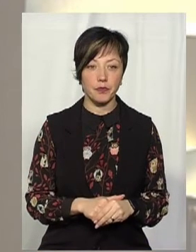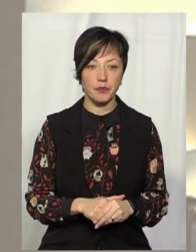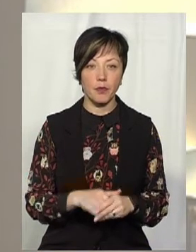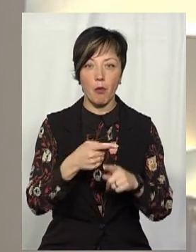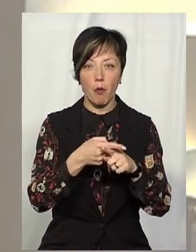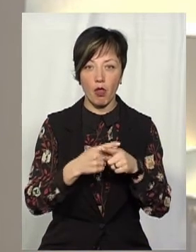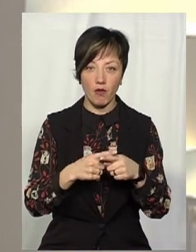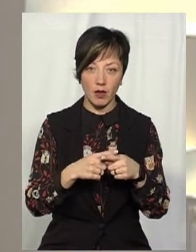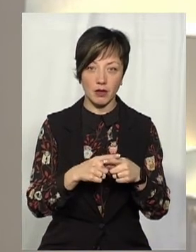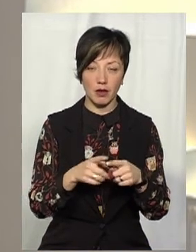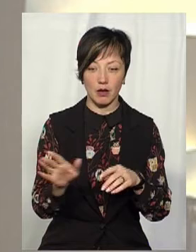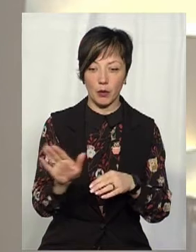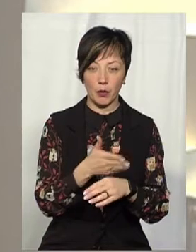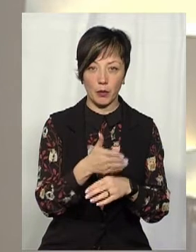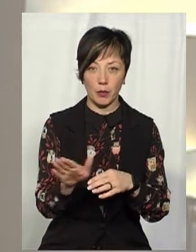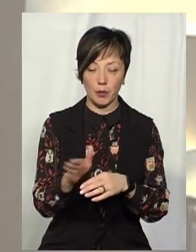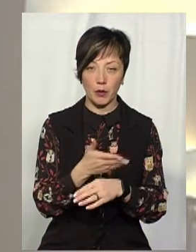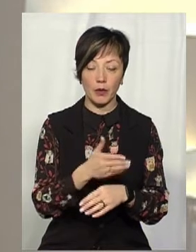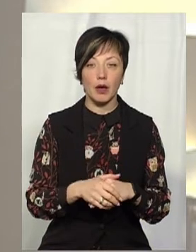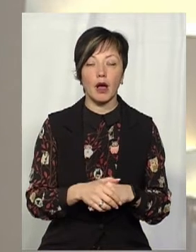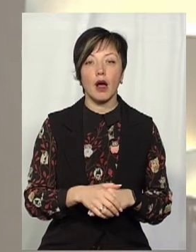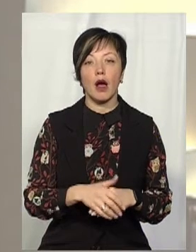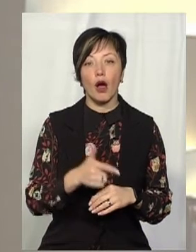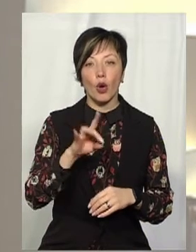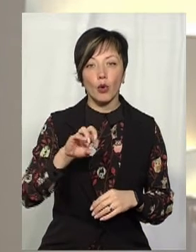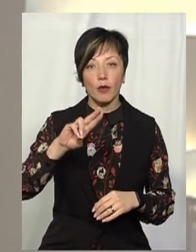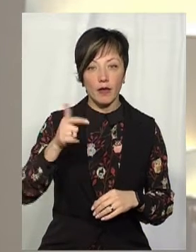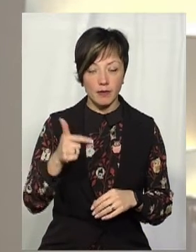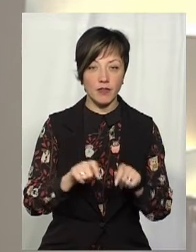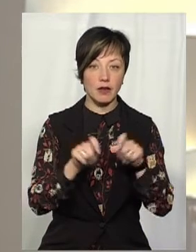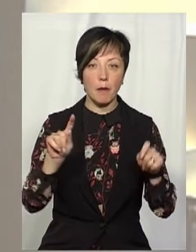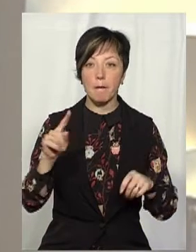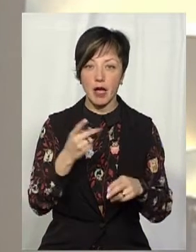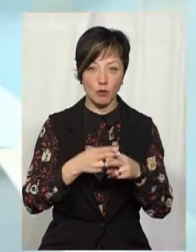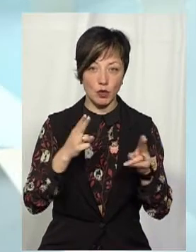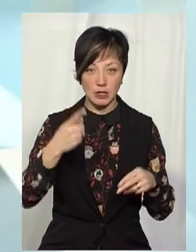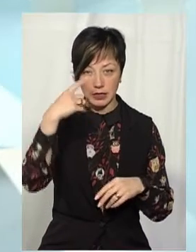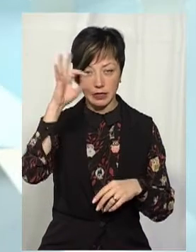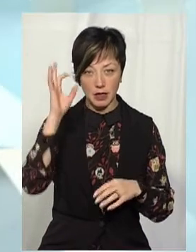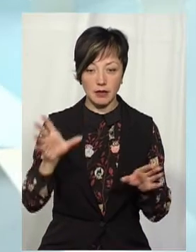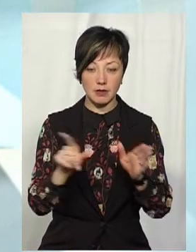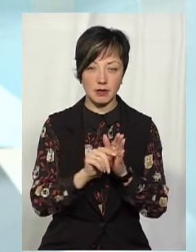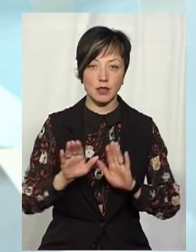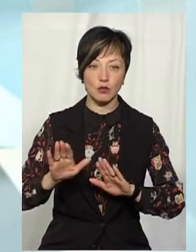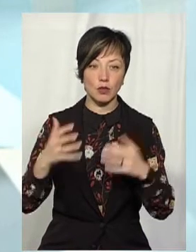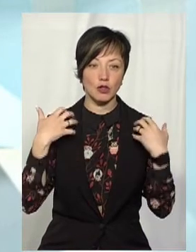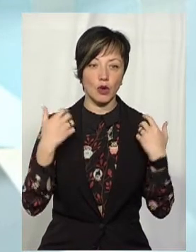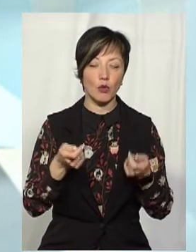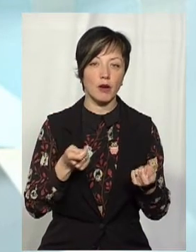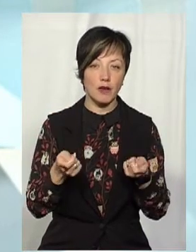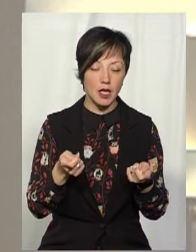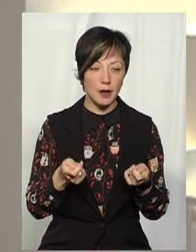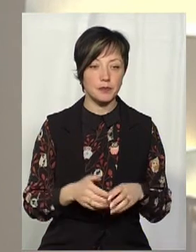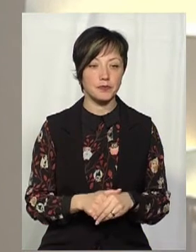почти половину. От у грудні, коли відкривалась перша поліцейська станція, ви були у нас в ефірі із заступником начальника управління,